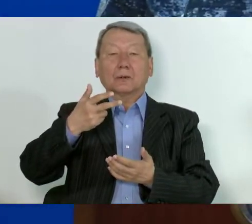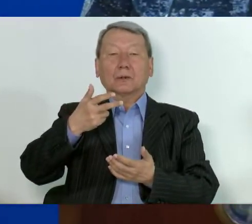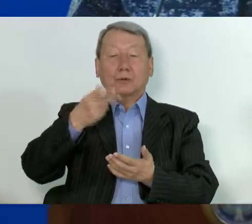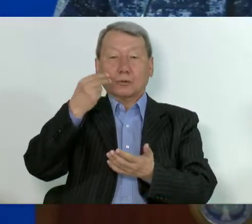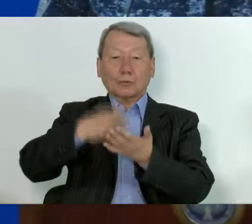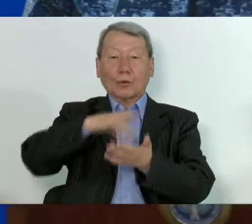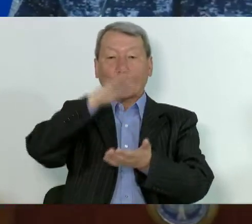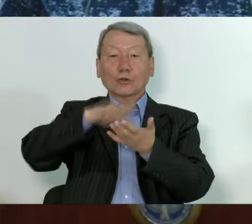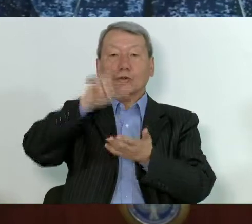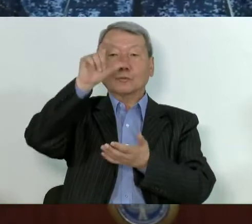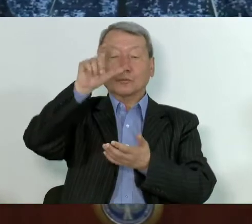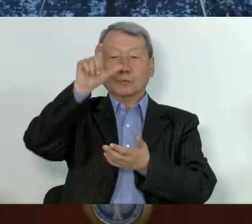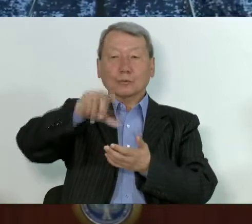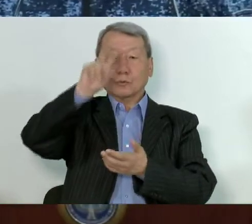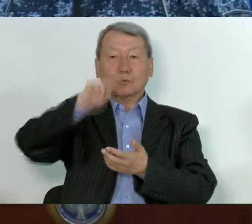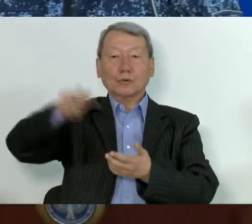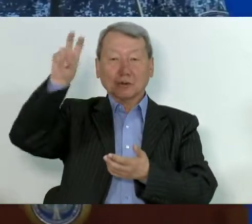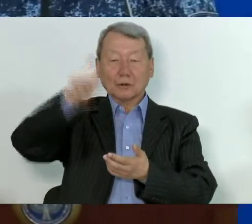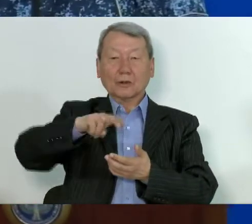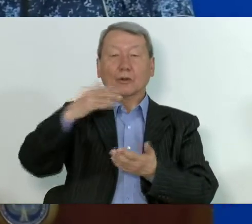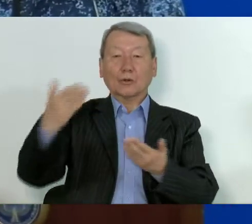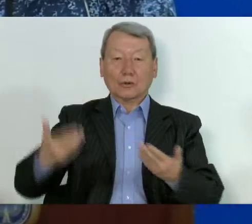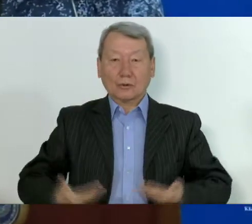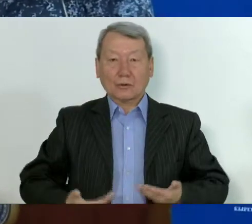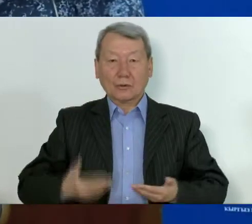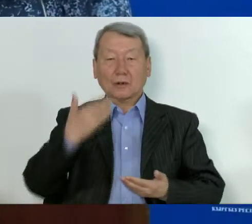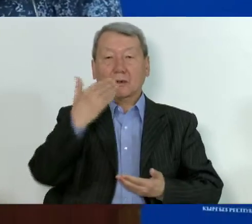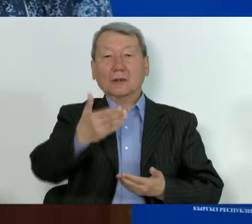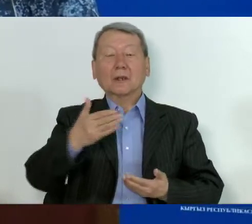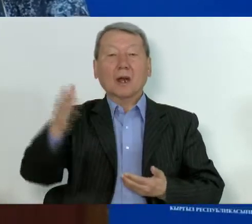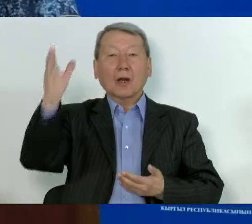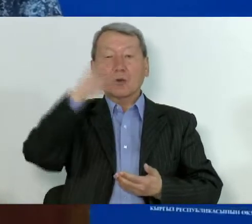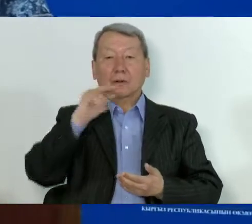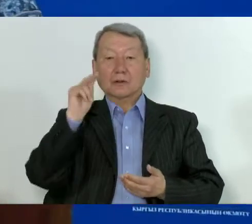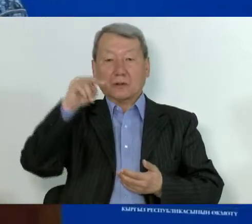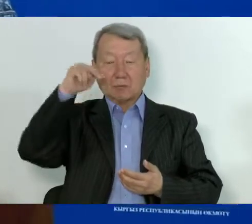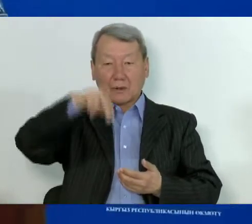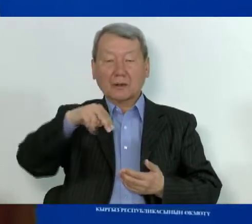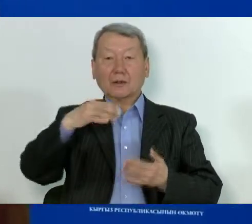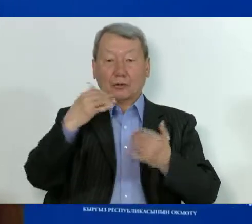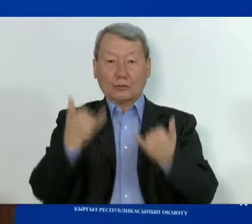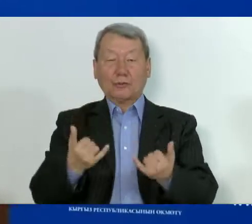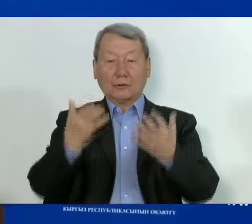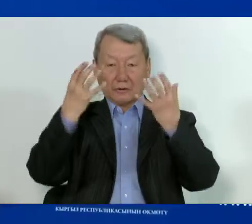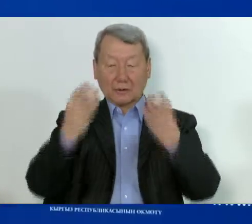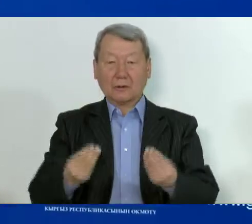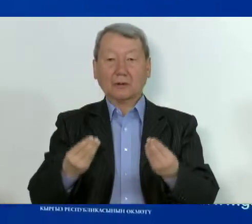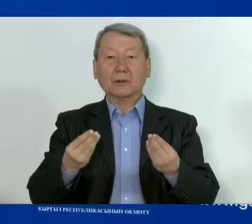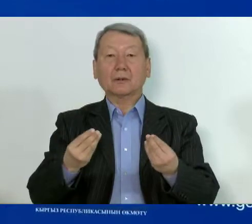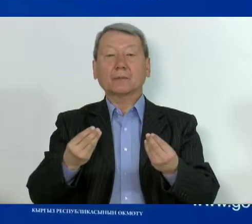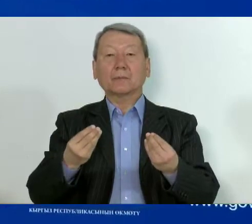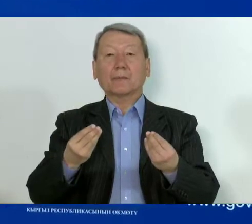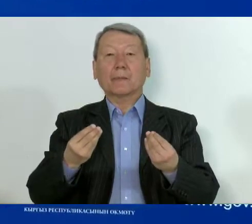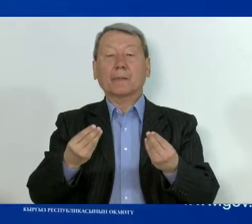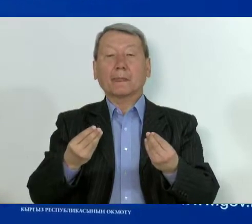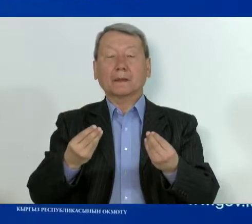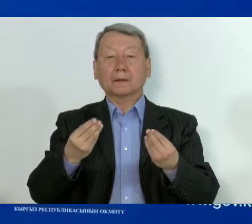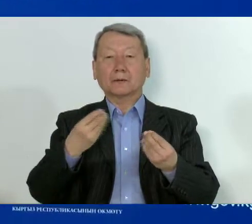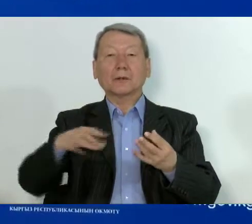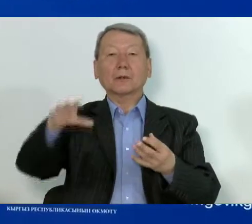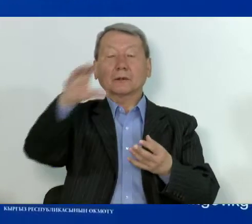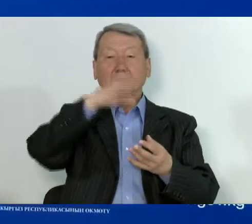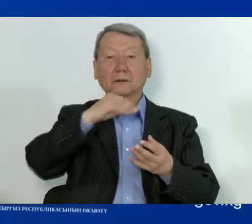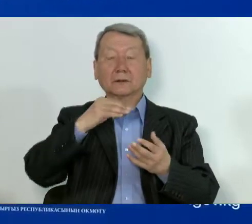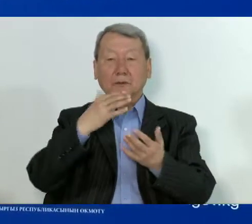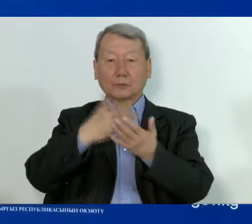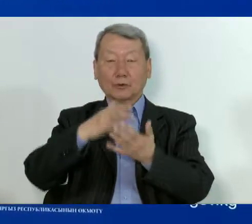урматтуу шаардыктар. Бишкек шаары боюнча коомдук коопсуздук кырдаал туруктуу жана көзөмөлгө алынды. Туруксуздукту болтурбоо